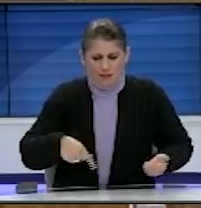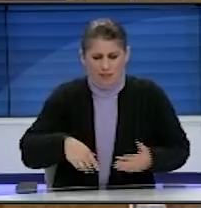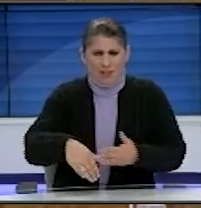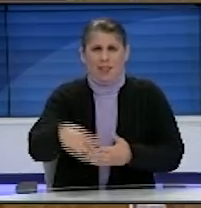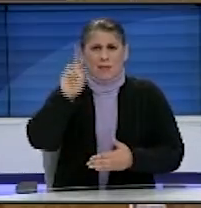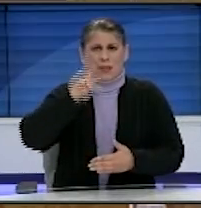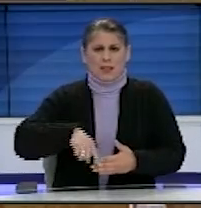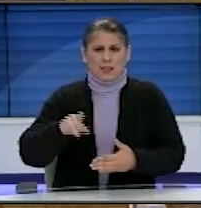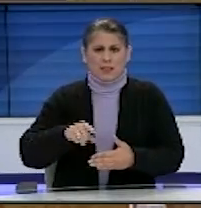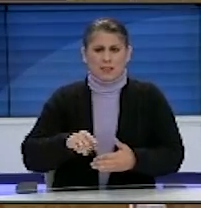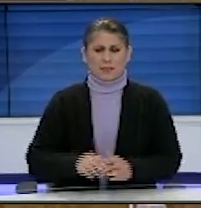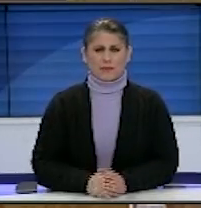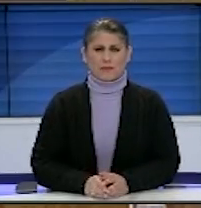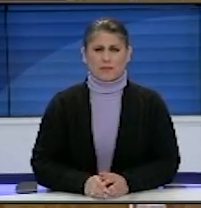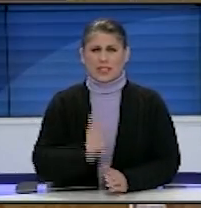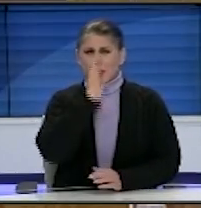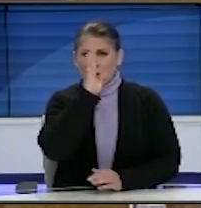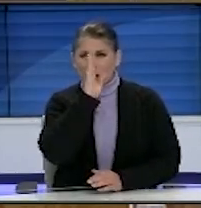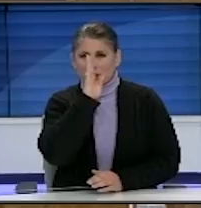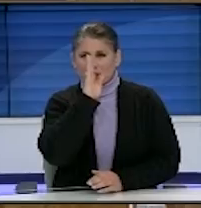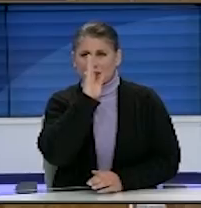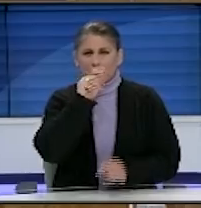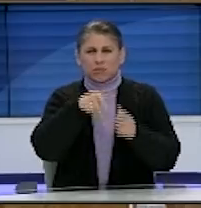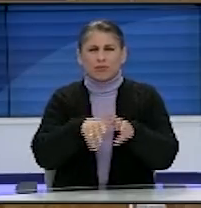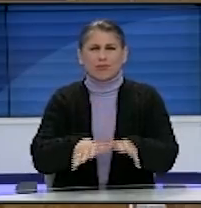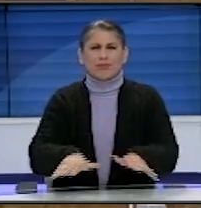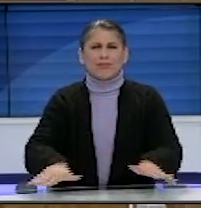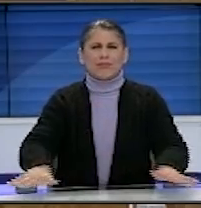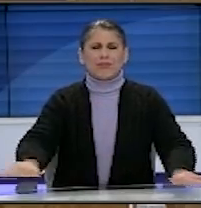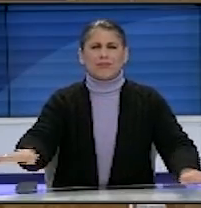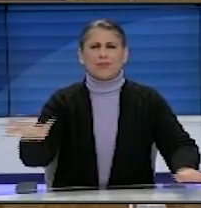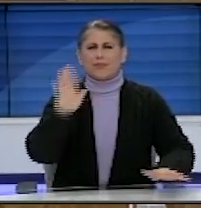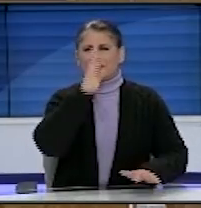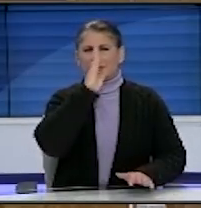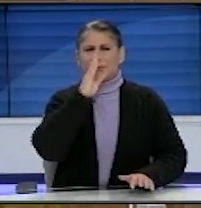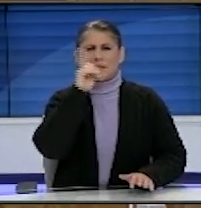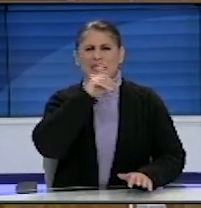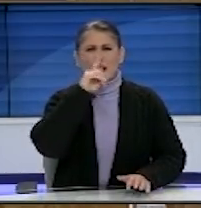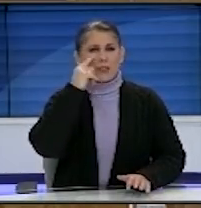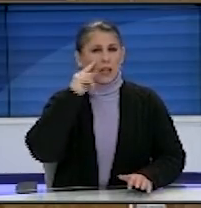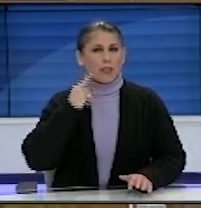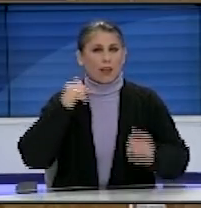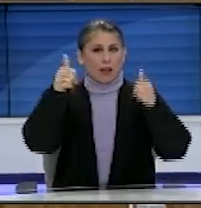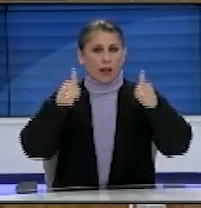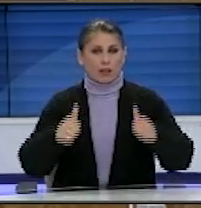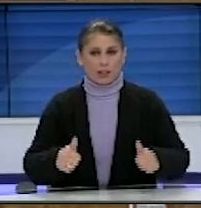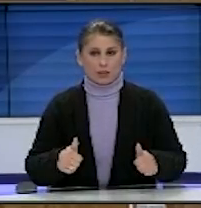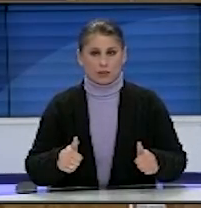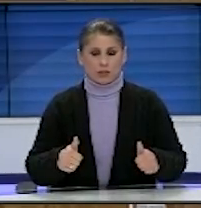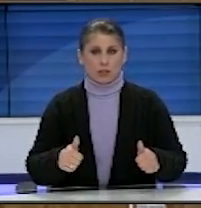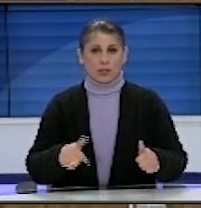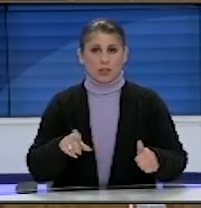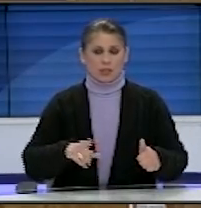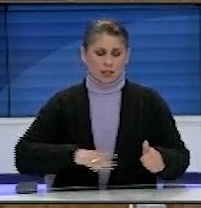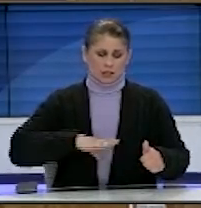μέρες. Ξεχύλισε η υποκρισία και ο φαρισαϊσμός. Κροκοδίλια δάκρυα και ανακοινώσεις,